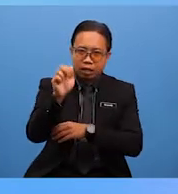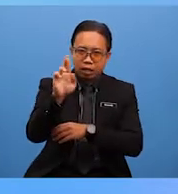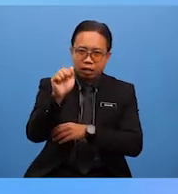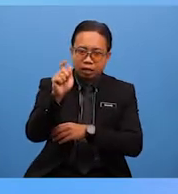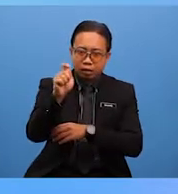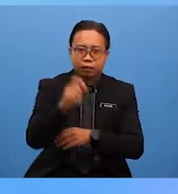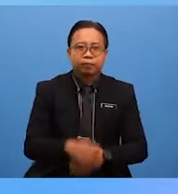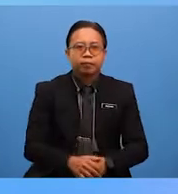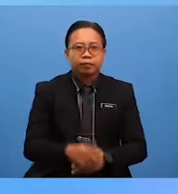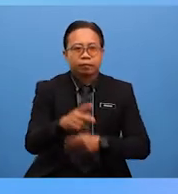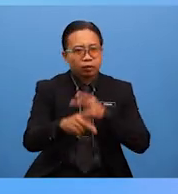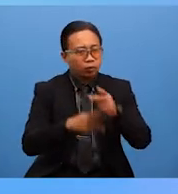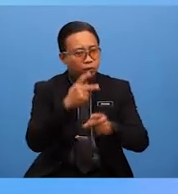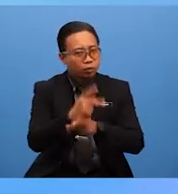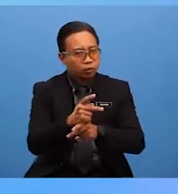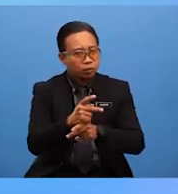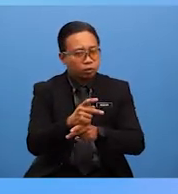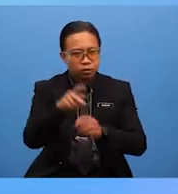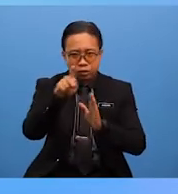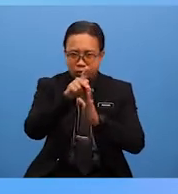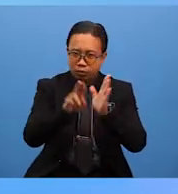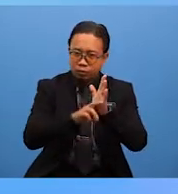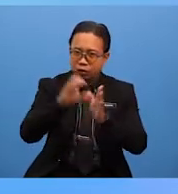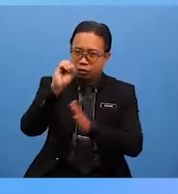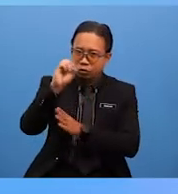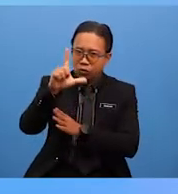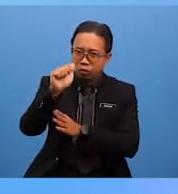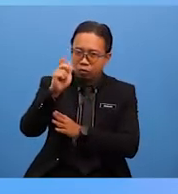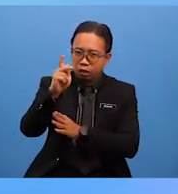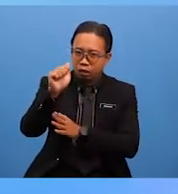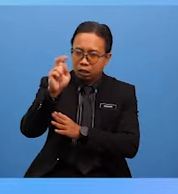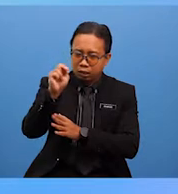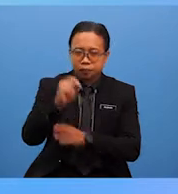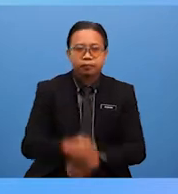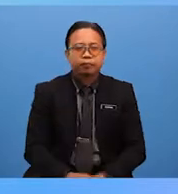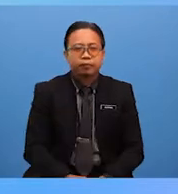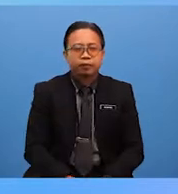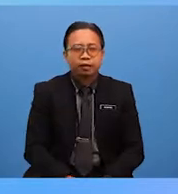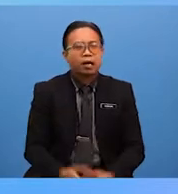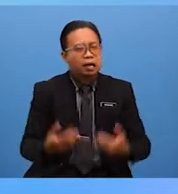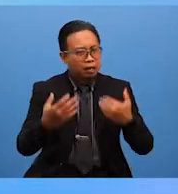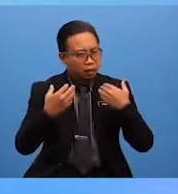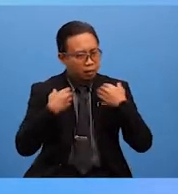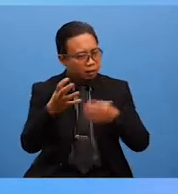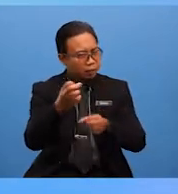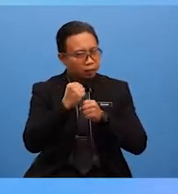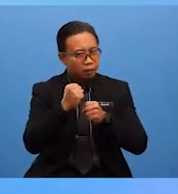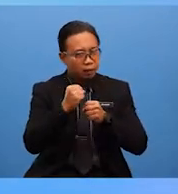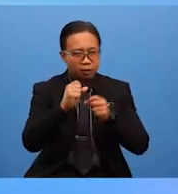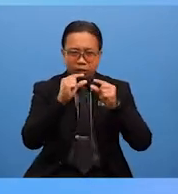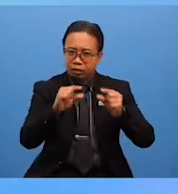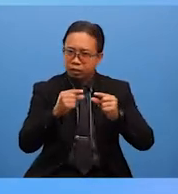melibatkan proses berolahraga Hai Pino Mina ini terhasil akibat Pergerakan udara